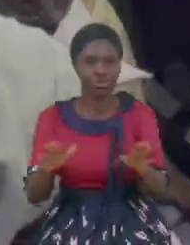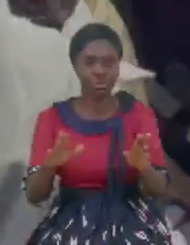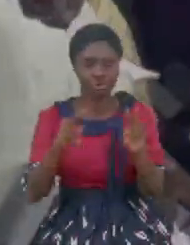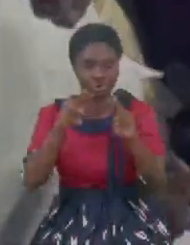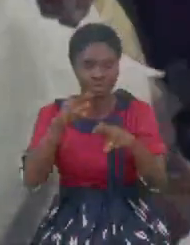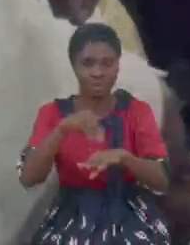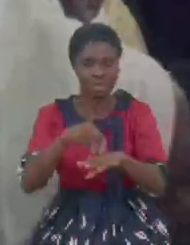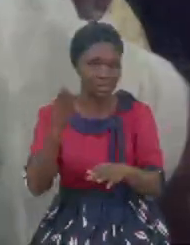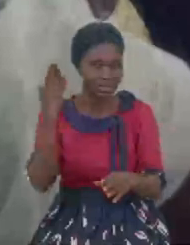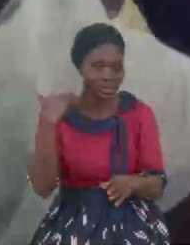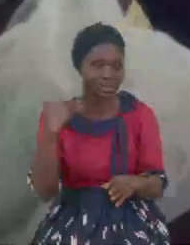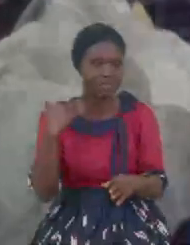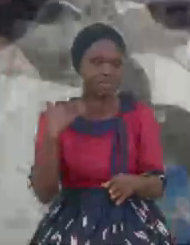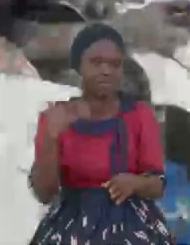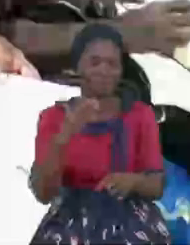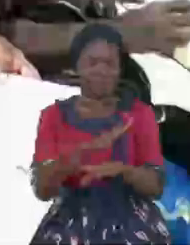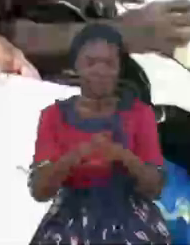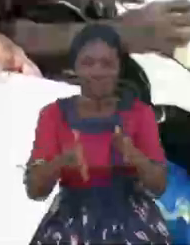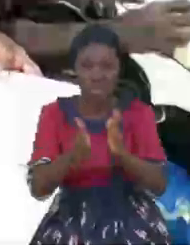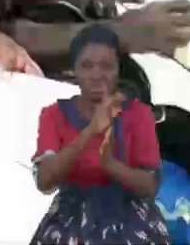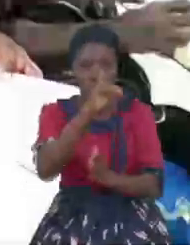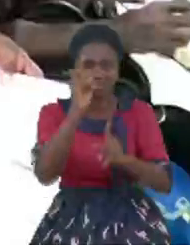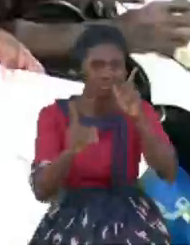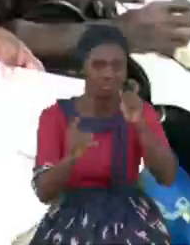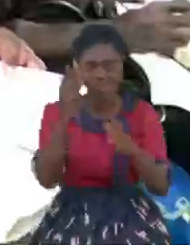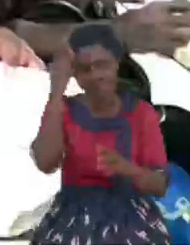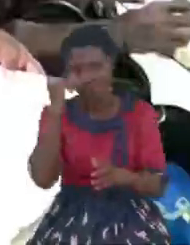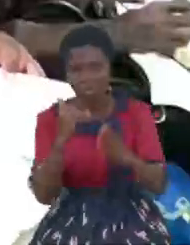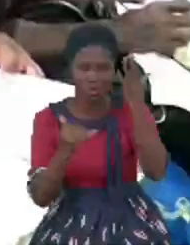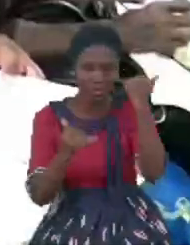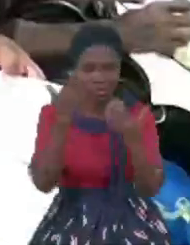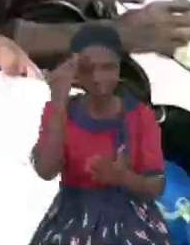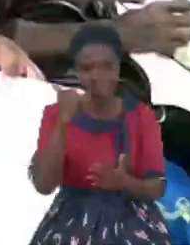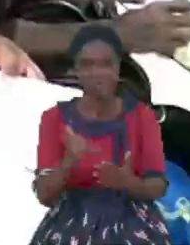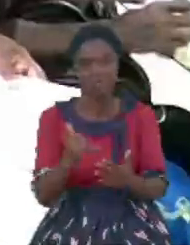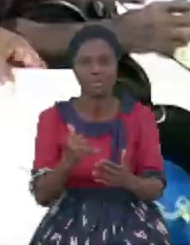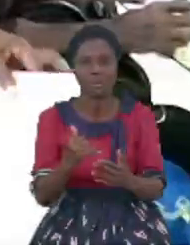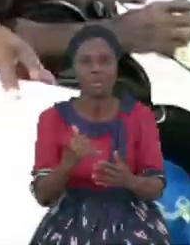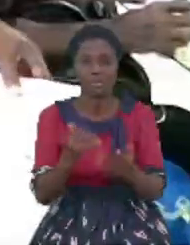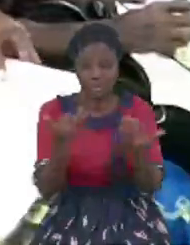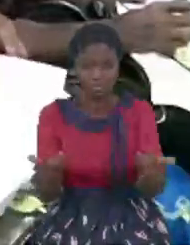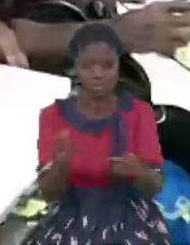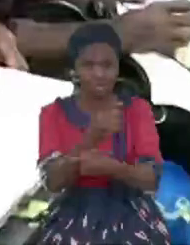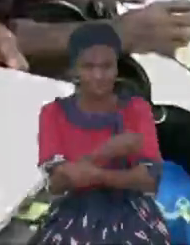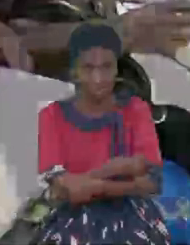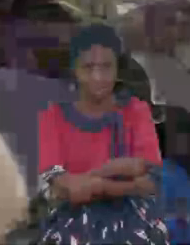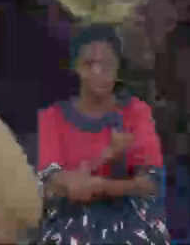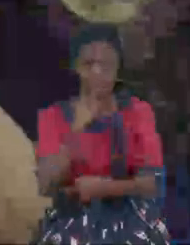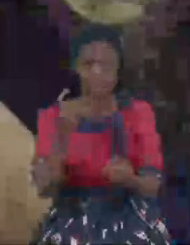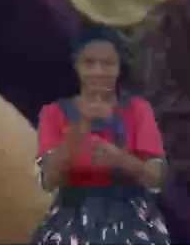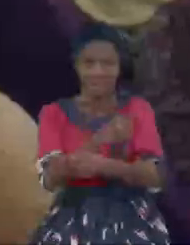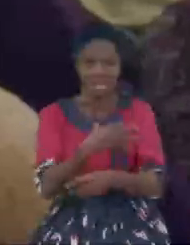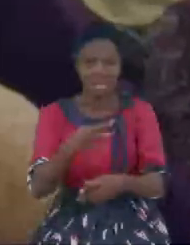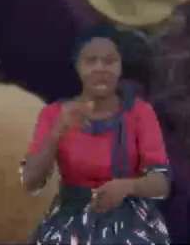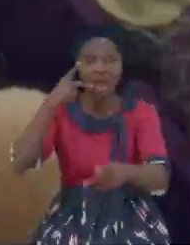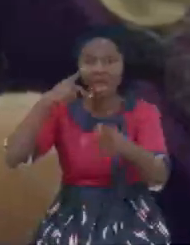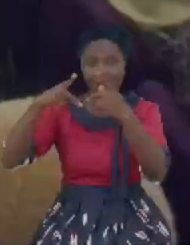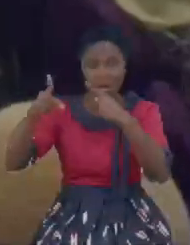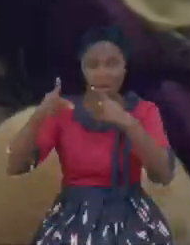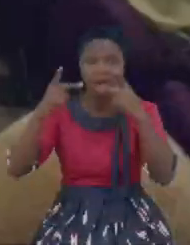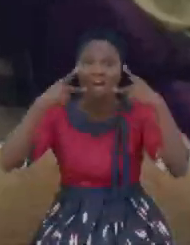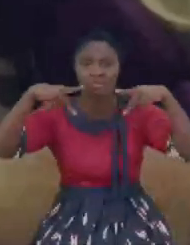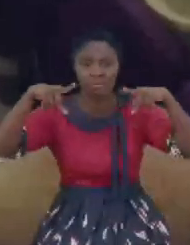pas regarder le passé, que pourquoi ceci, pourquoi cela. Il ne faut pas regarder les 10 ans derrière vous. Aujourd'hui,